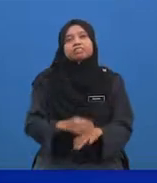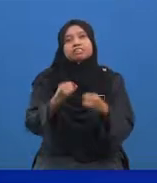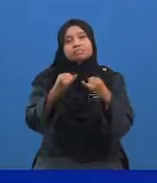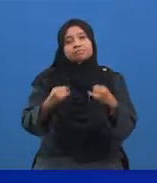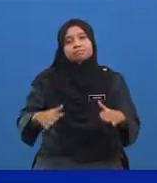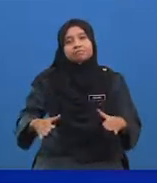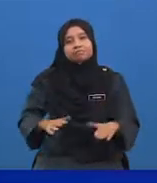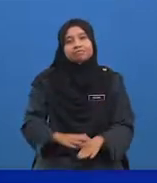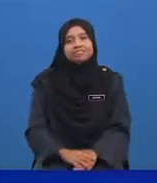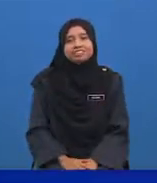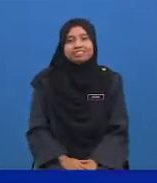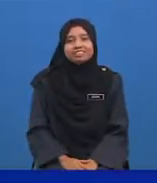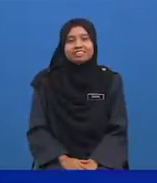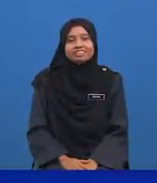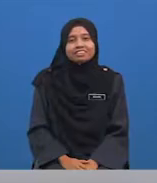sejahtera.